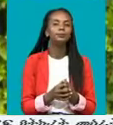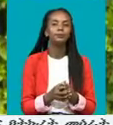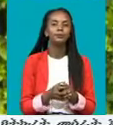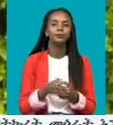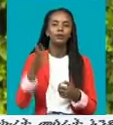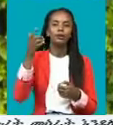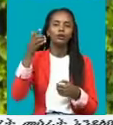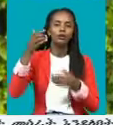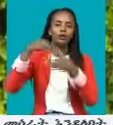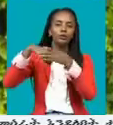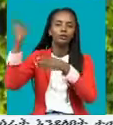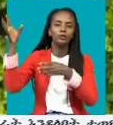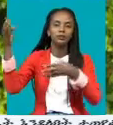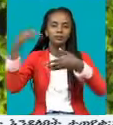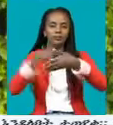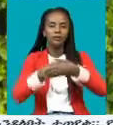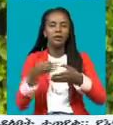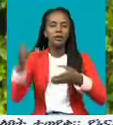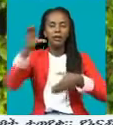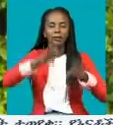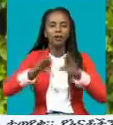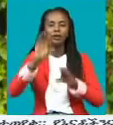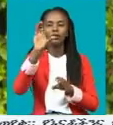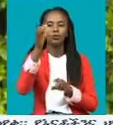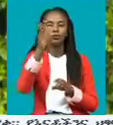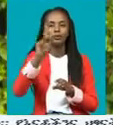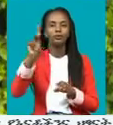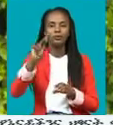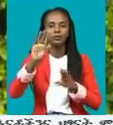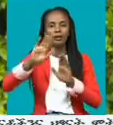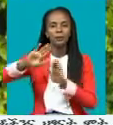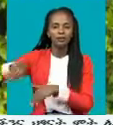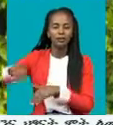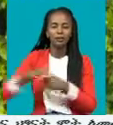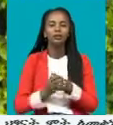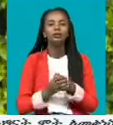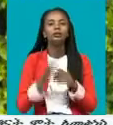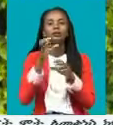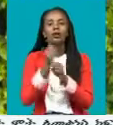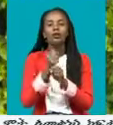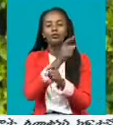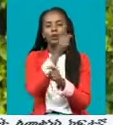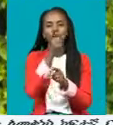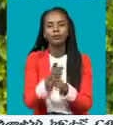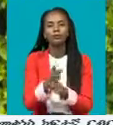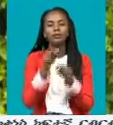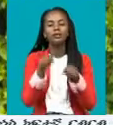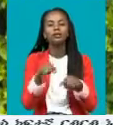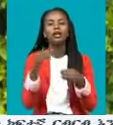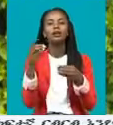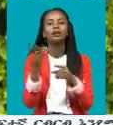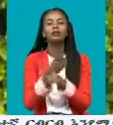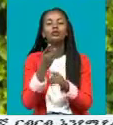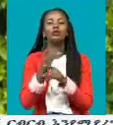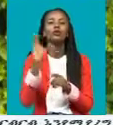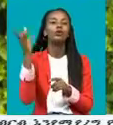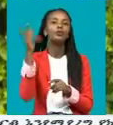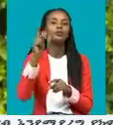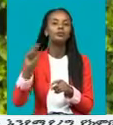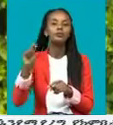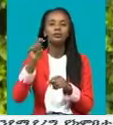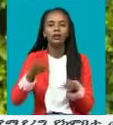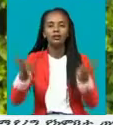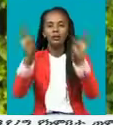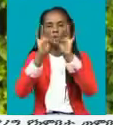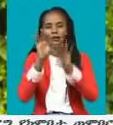ከውጭ የምናስገባቸው የኬሚካል ኮምፖስቶችን ለማስቀረት በተያዘው አግባብ አሁን የዚህ የተፈጥሮ ኮምፖስት አስፈላጊነት